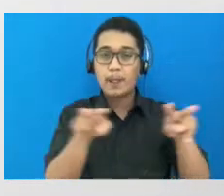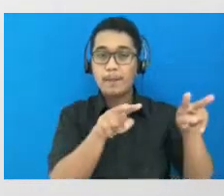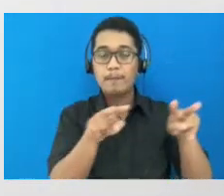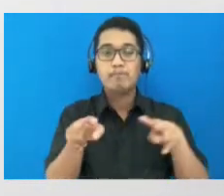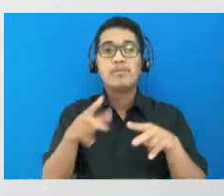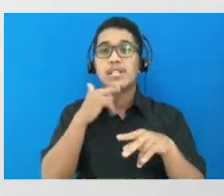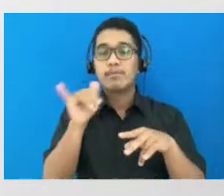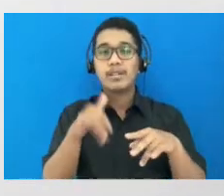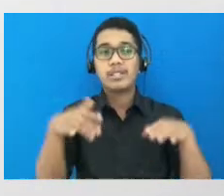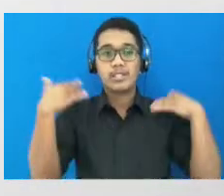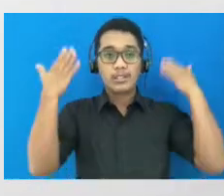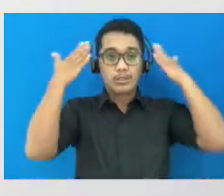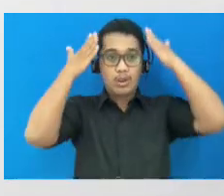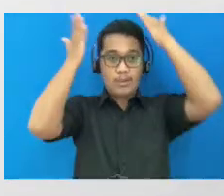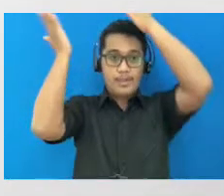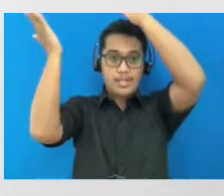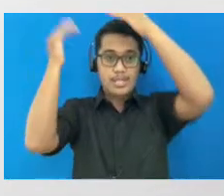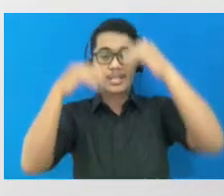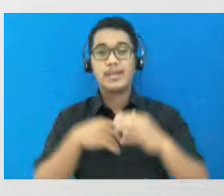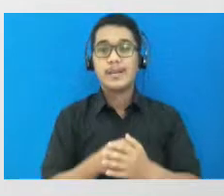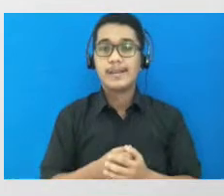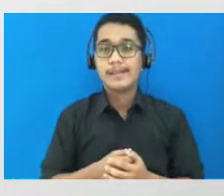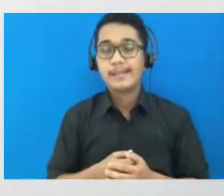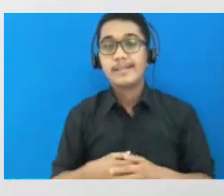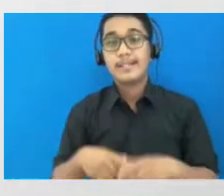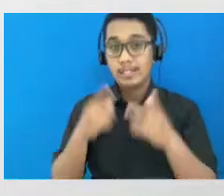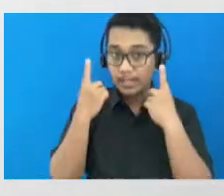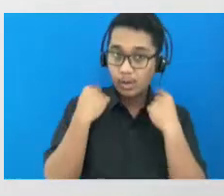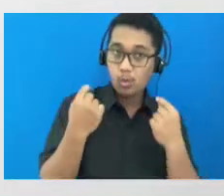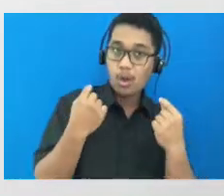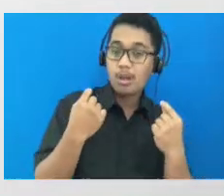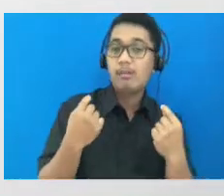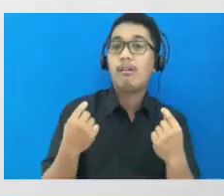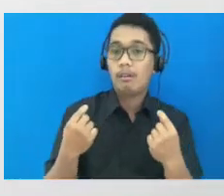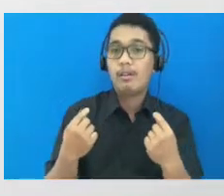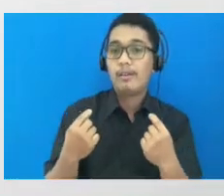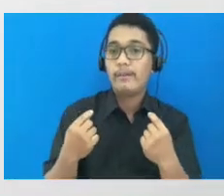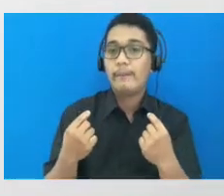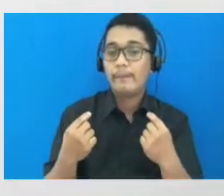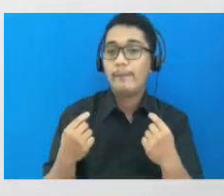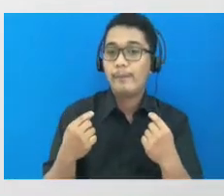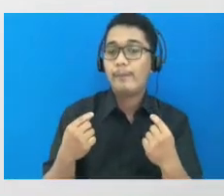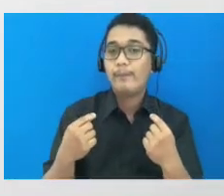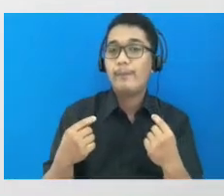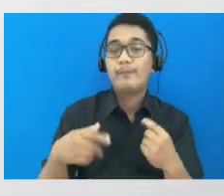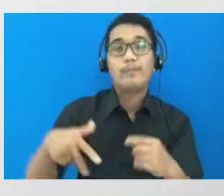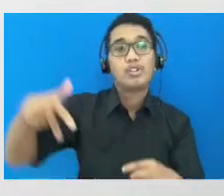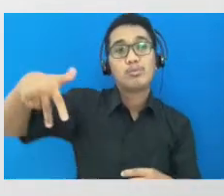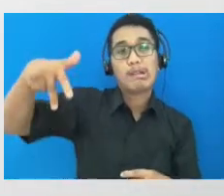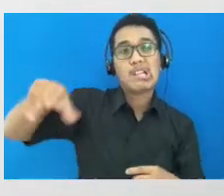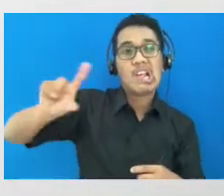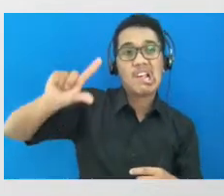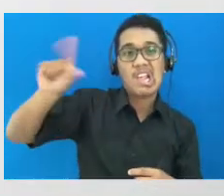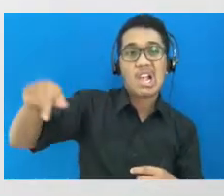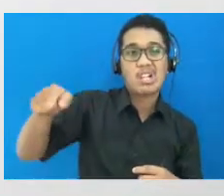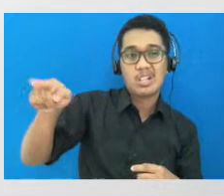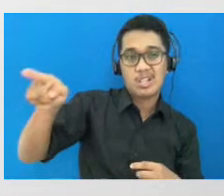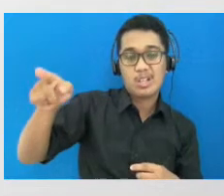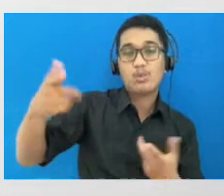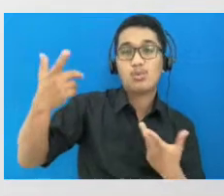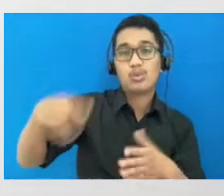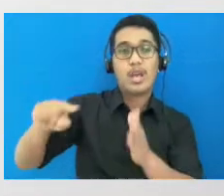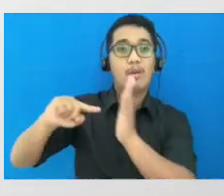Sulawesi tertentu, di Jawa nggak terlalu banyak, juga ada di Sumatera yang jauh sudah mulai yang